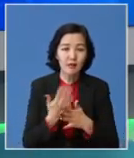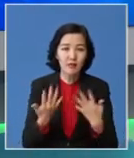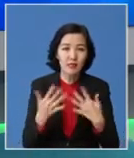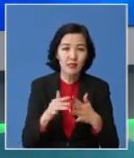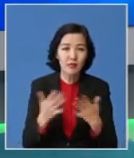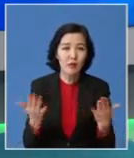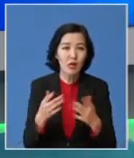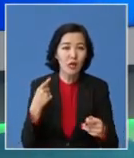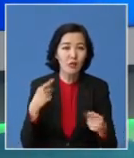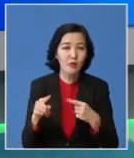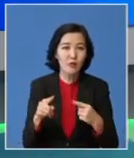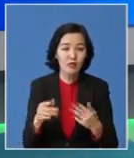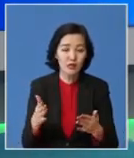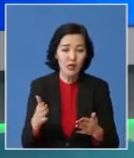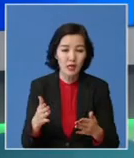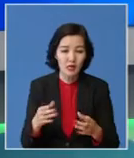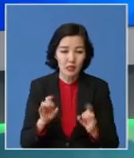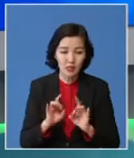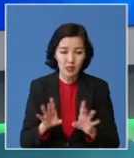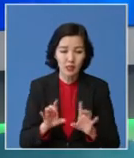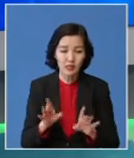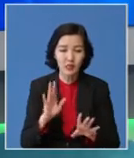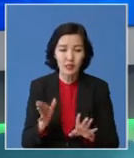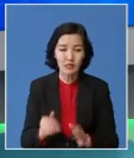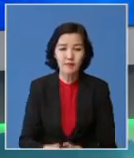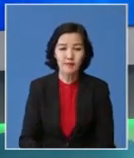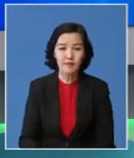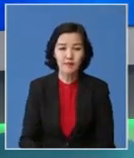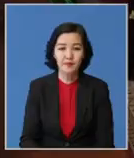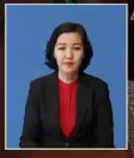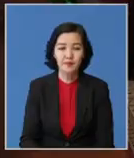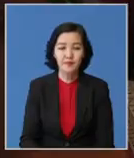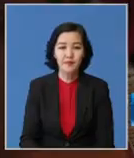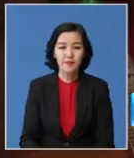и в чем его особенности, в материале Ануара Амангельдинова.